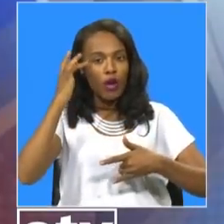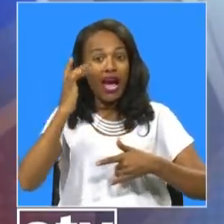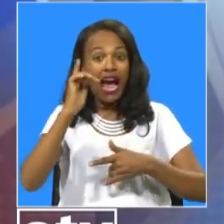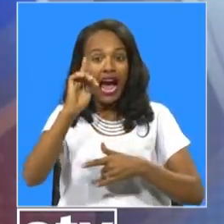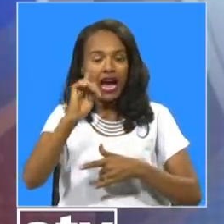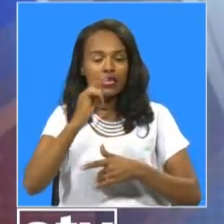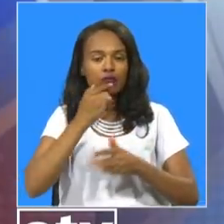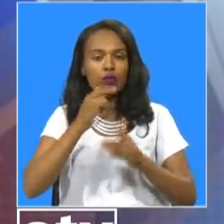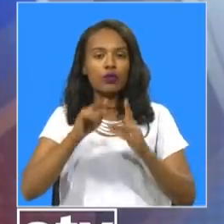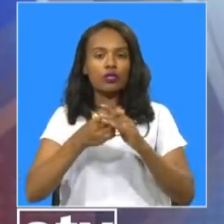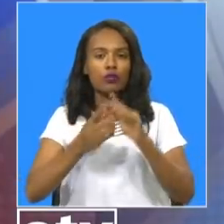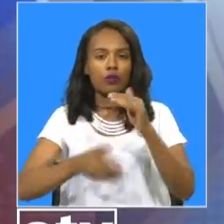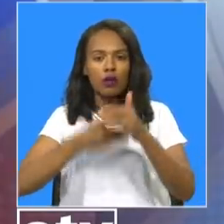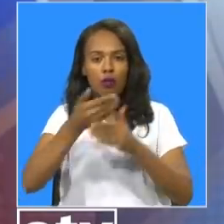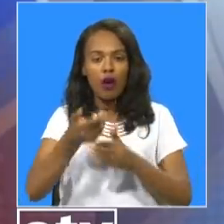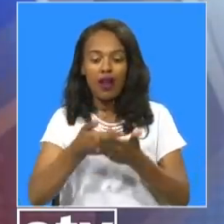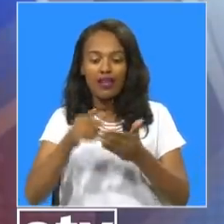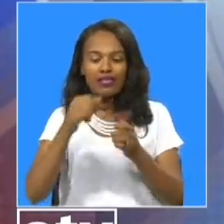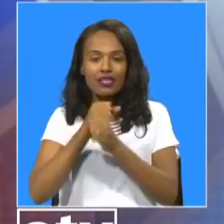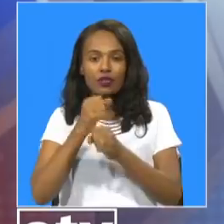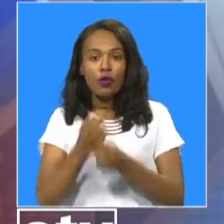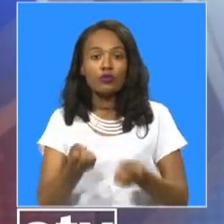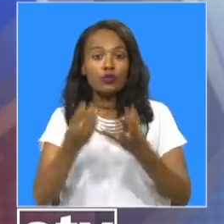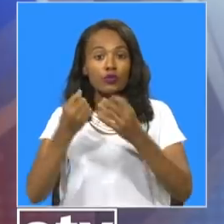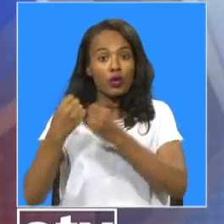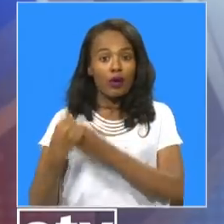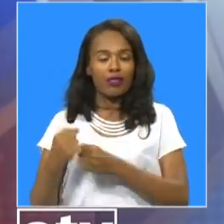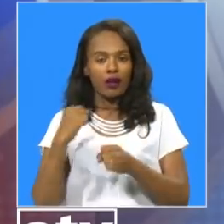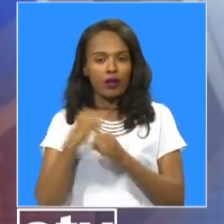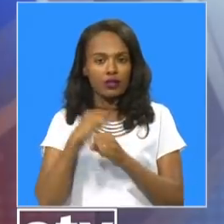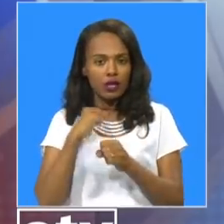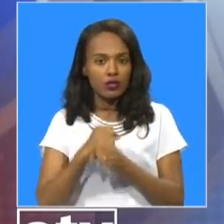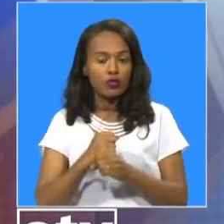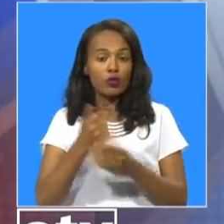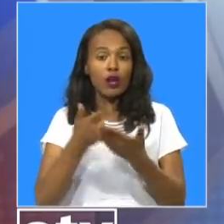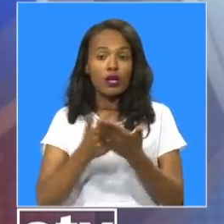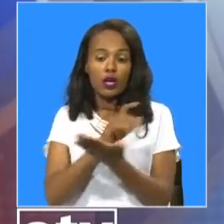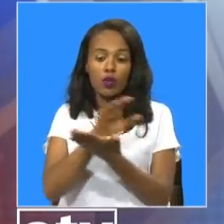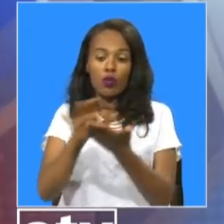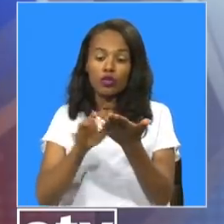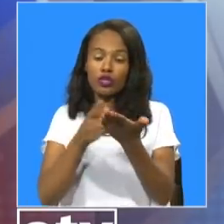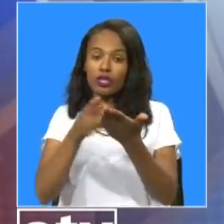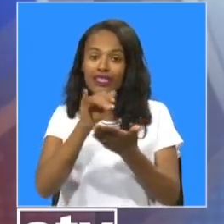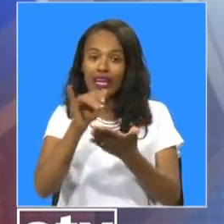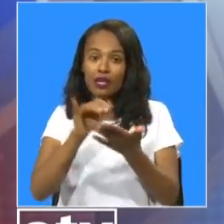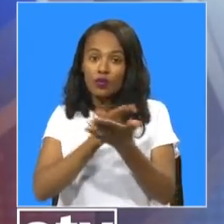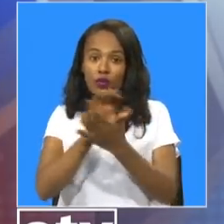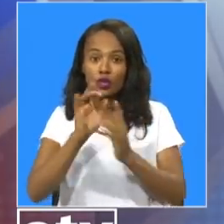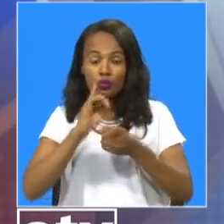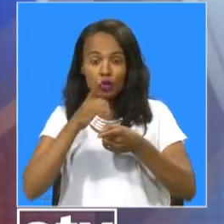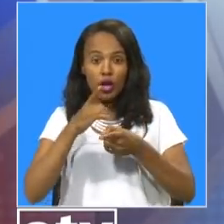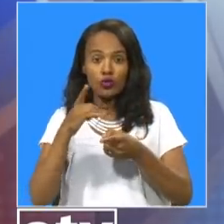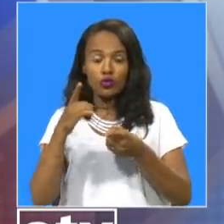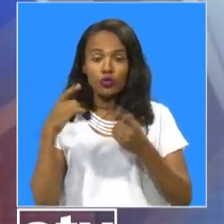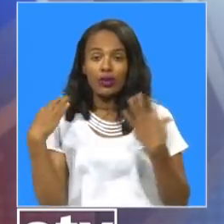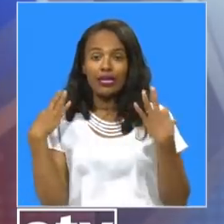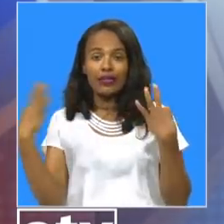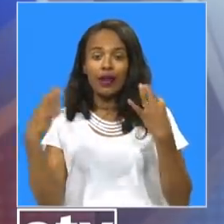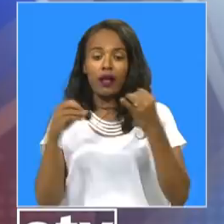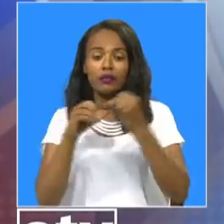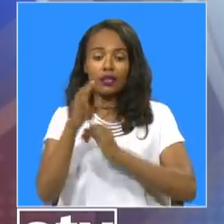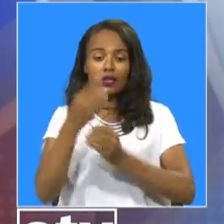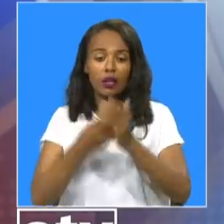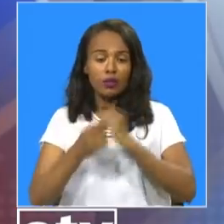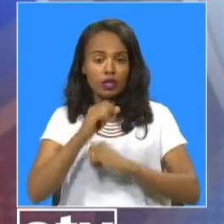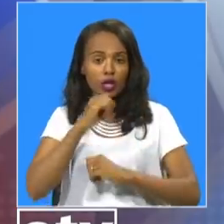ብሎ ከጀመረ በኋላ እነዚህን ስራዎች ብዙ የማጠናከር ስራ ተሰርቷል። እንግዲህ ይሄ ወረርሽኝ የዚህ አይነት ወረርሽኝ ምላሹ በጤና ሴክተር ብቻ